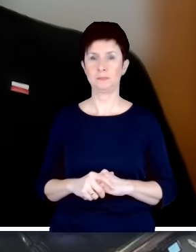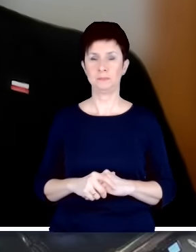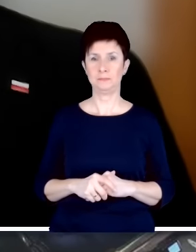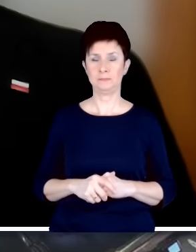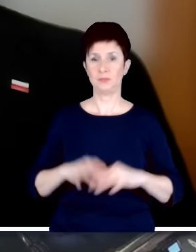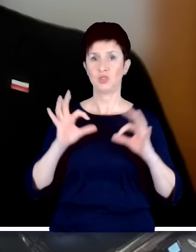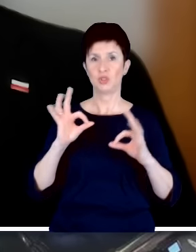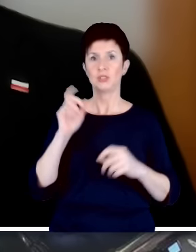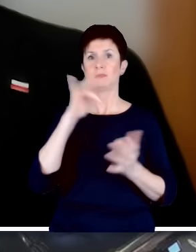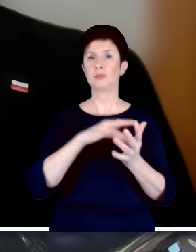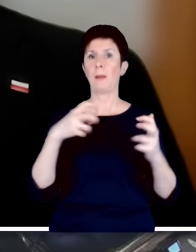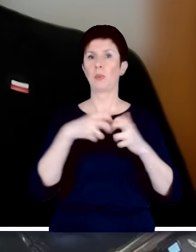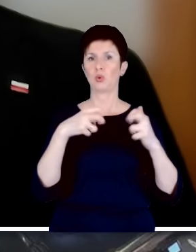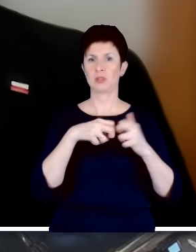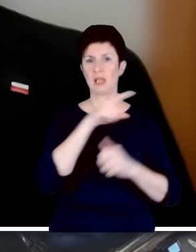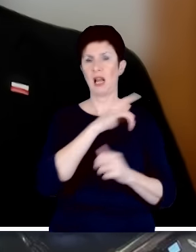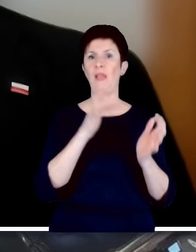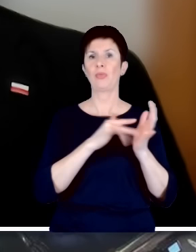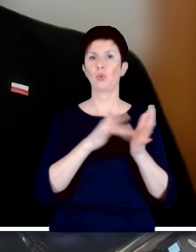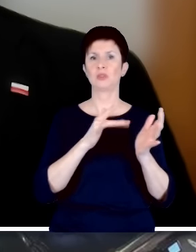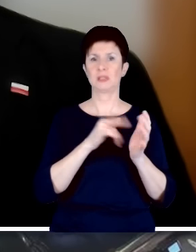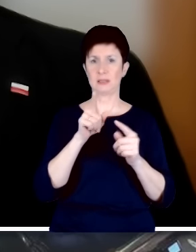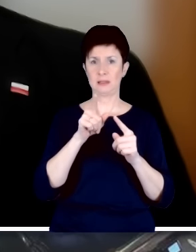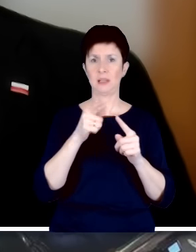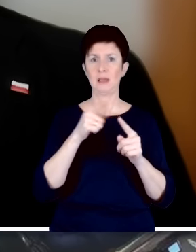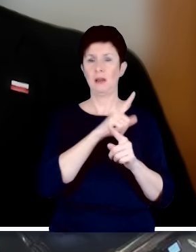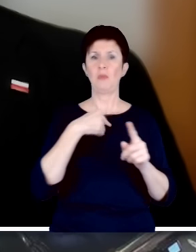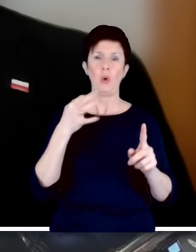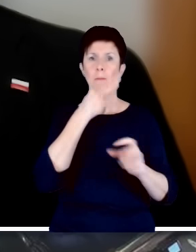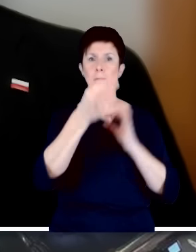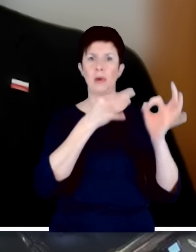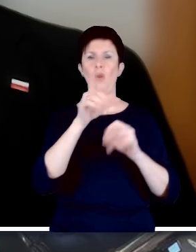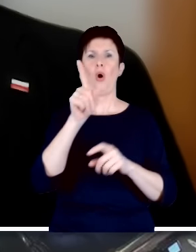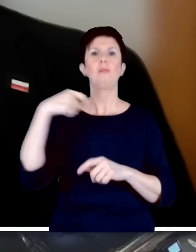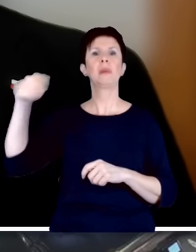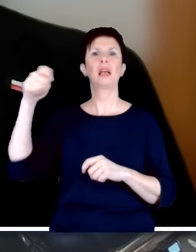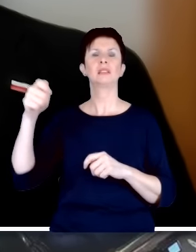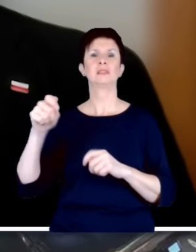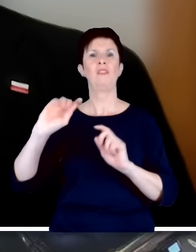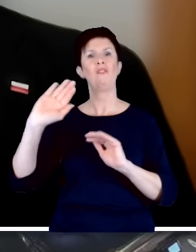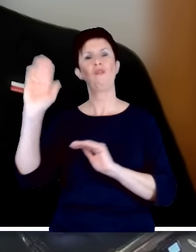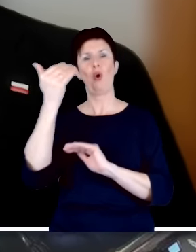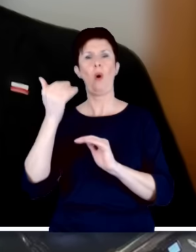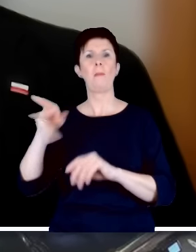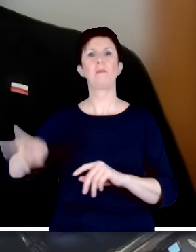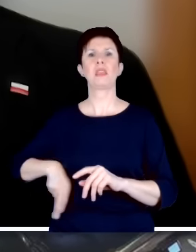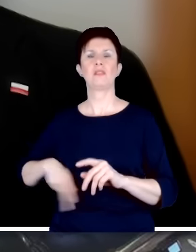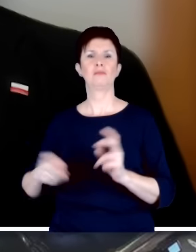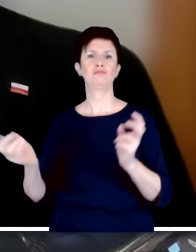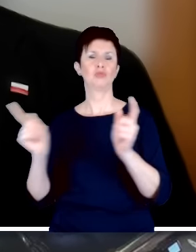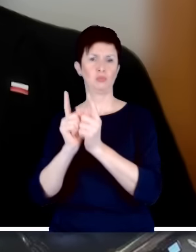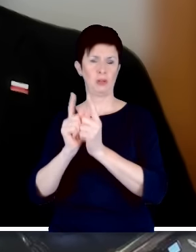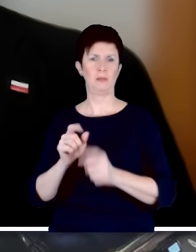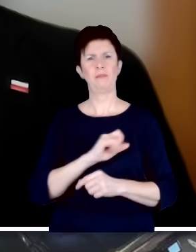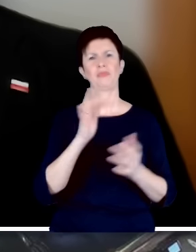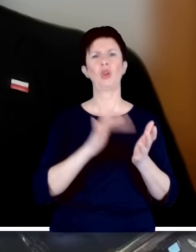Brukseli Donald Tusk był pytany o tę kwestię, o radę gabinetową, którą zwołuje pan prezydent. Donald Tusk bardzo lekceważąco